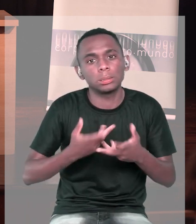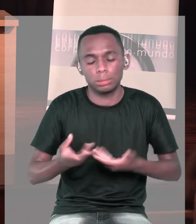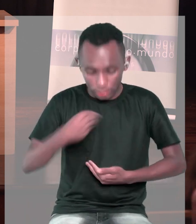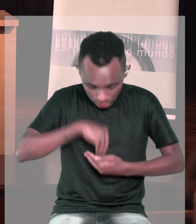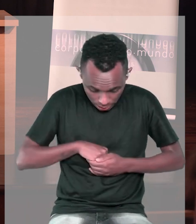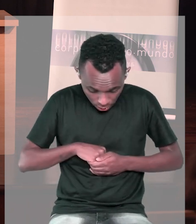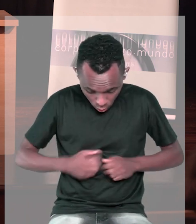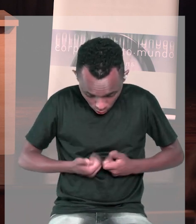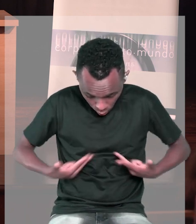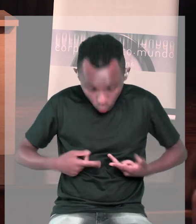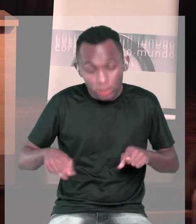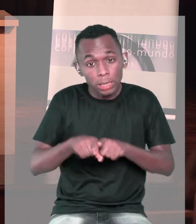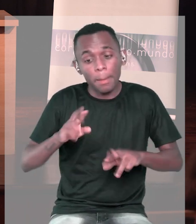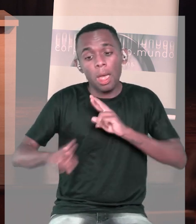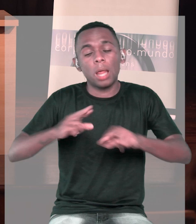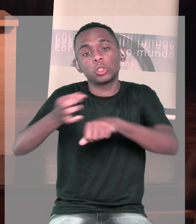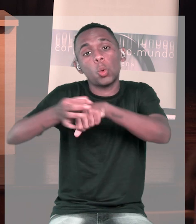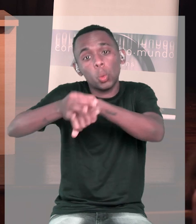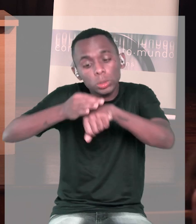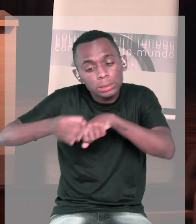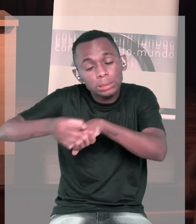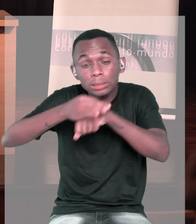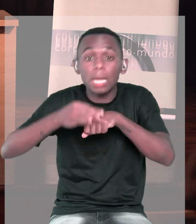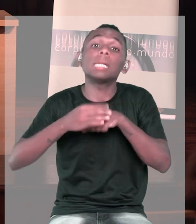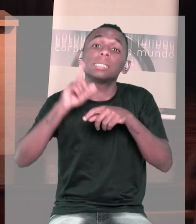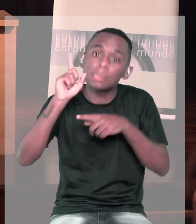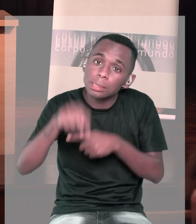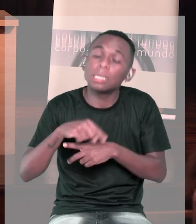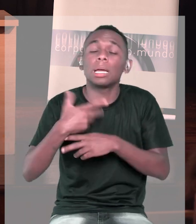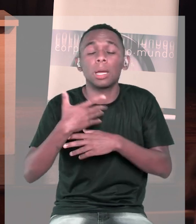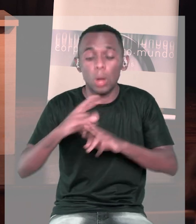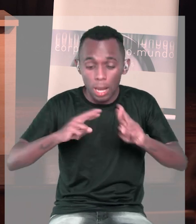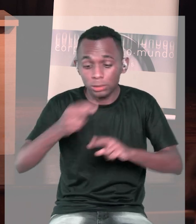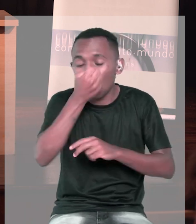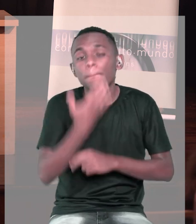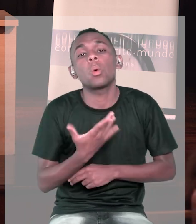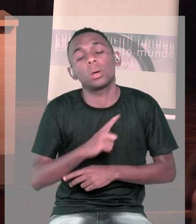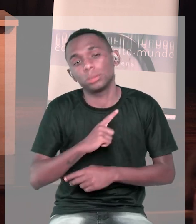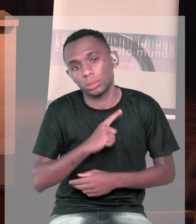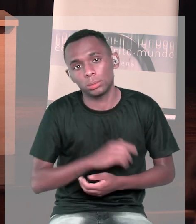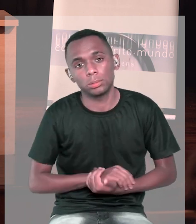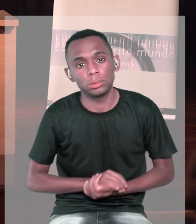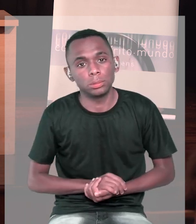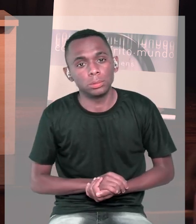dentro da gente e as células. E conviver bem com essa relação. Entre les